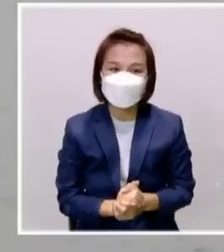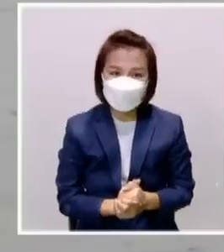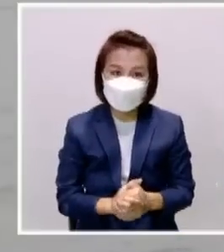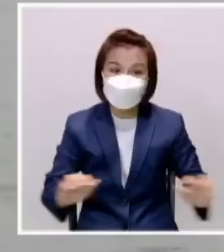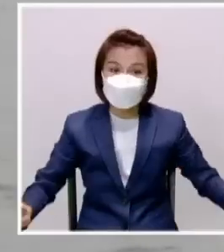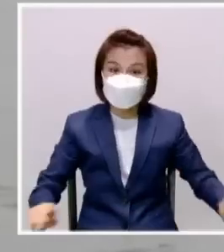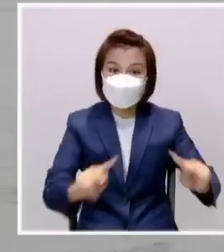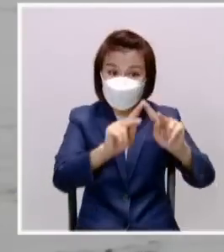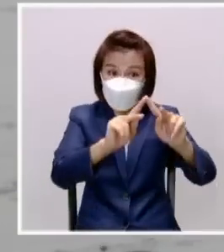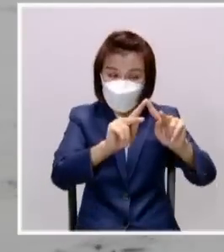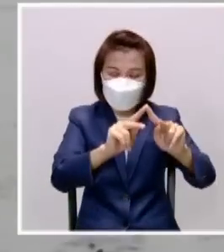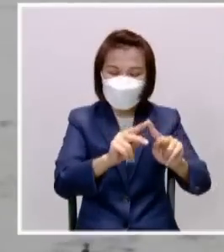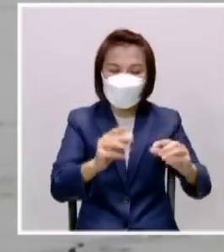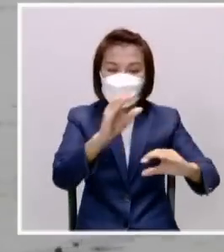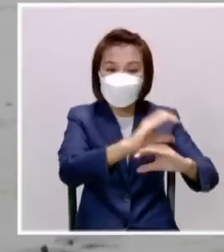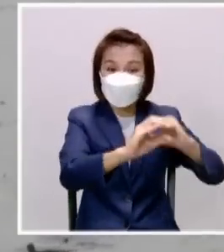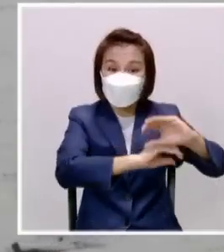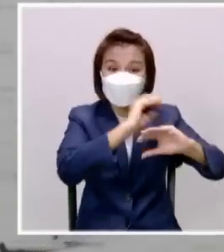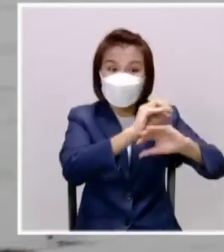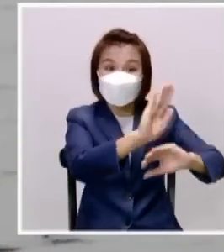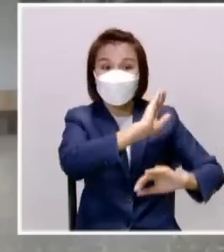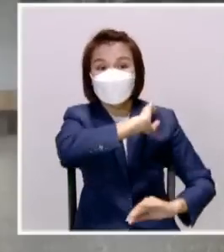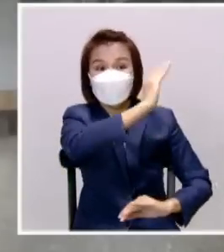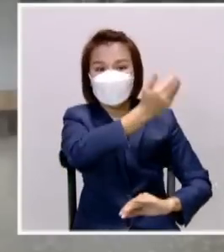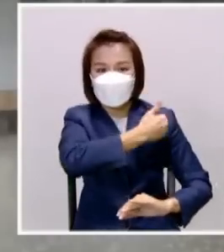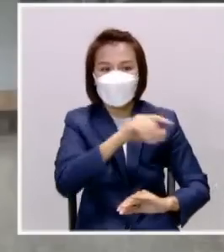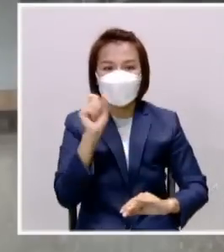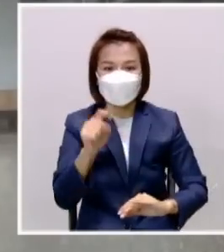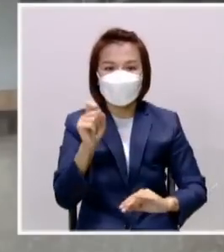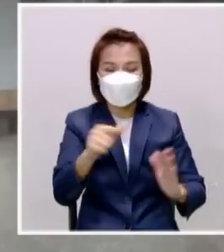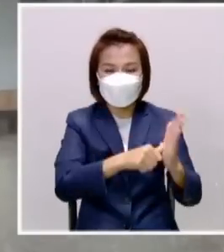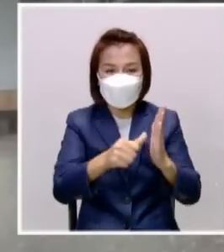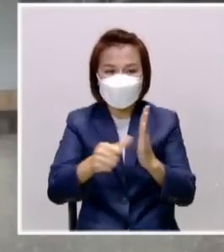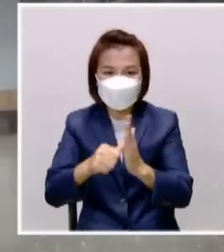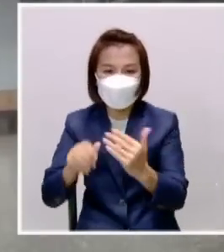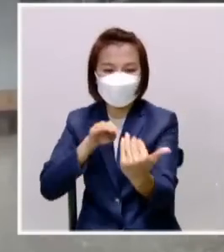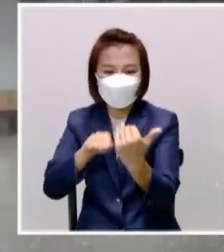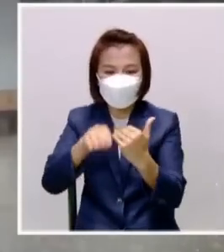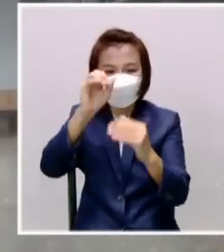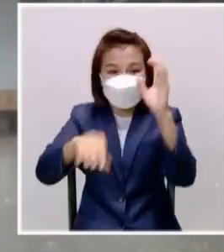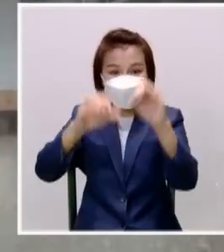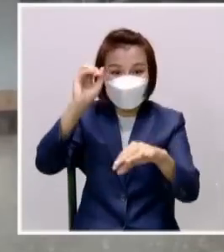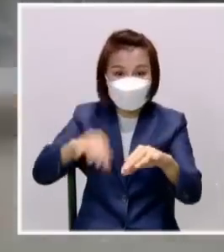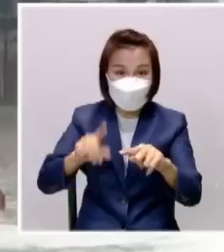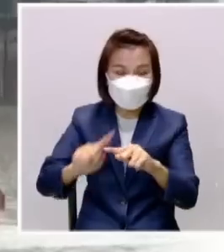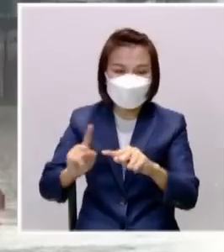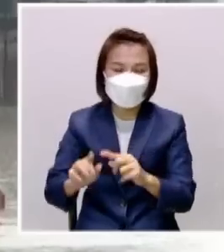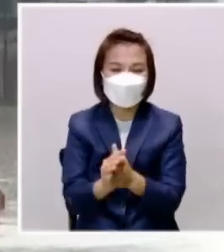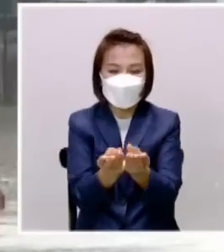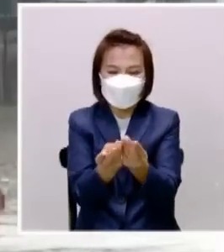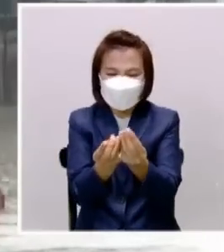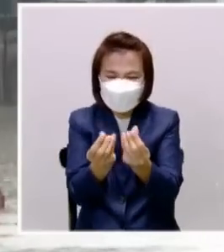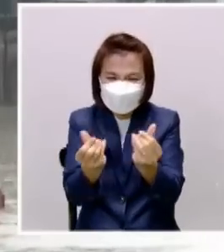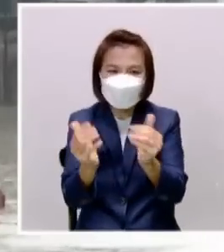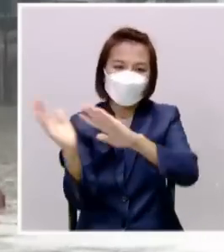ธาธิการกำลังเร่งเคลียร์ปัญหานะคะโดยเฉพาะอย่างยิ่งเศษขยะแล้วก็ถนนหนทางต่างๆที่ถูกเศษดินเศษซากป